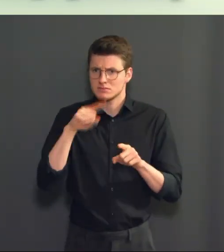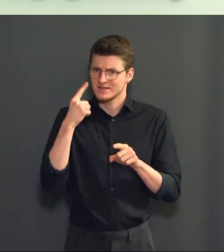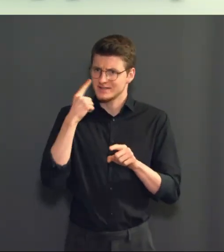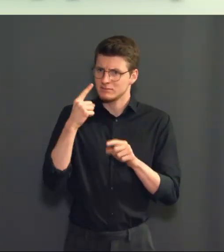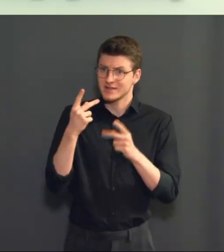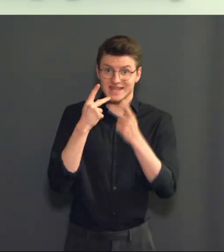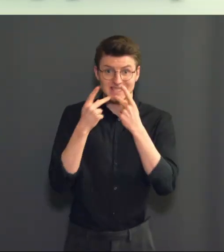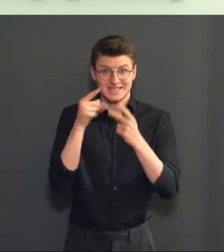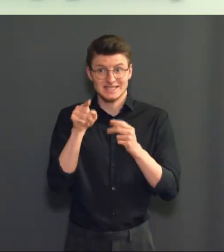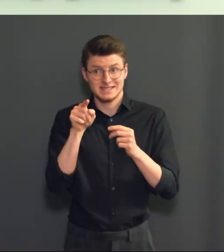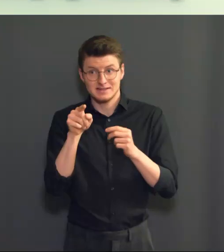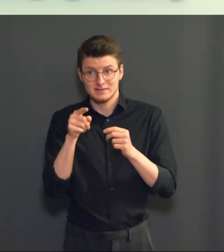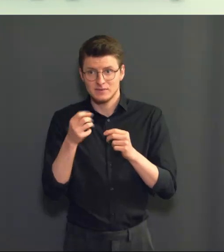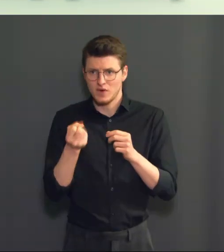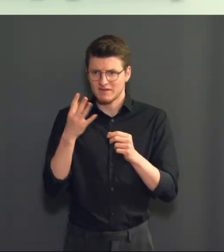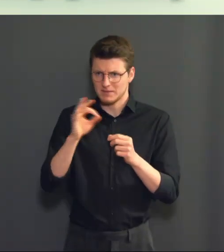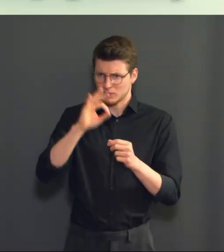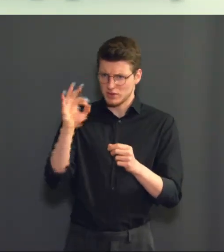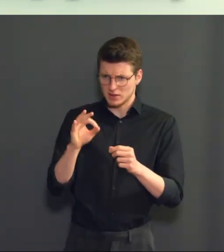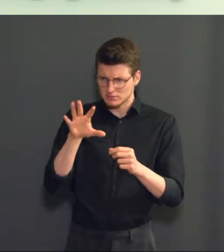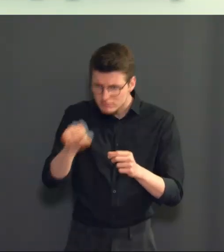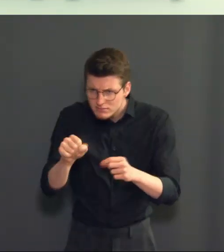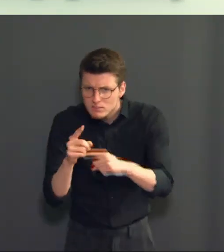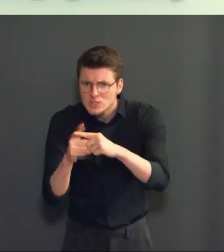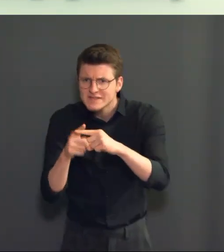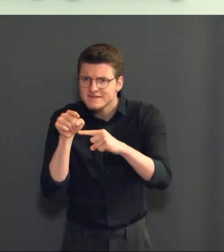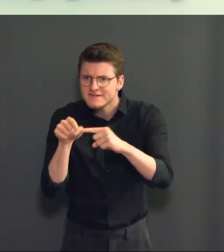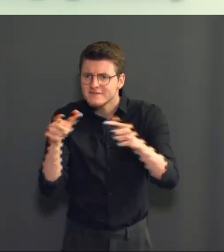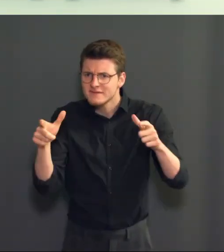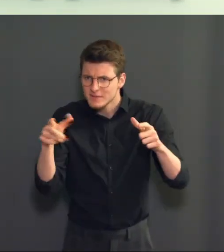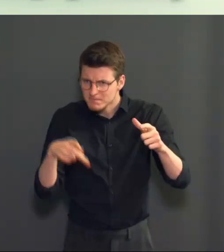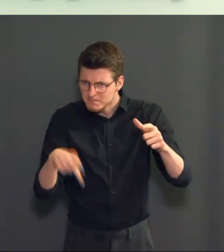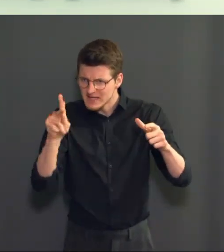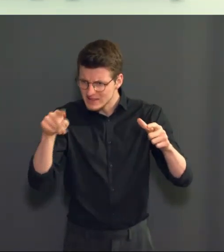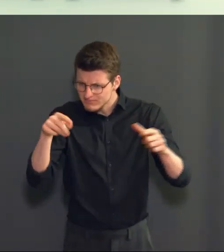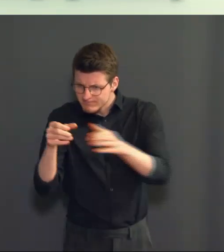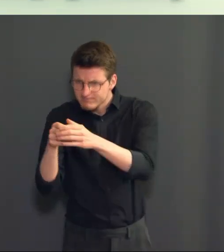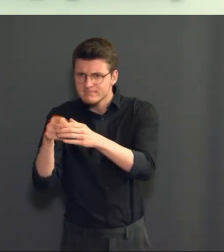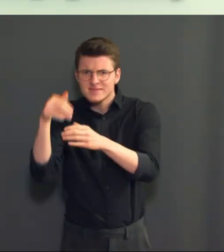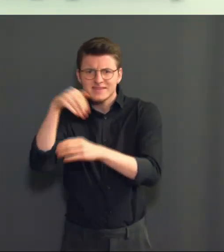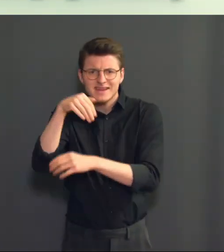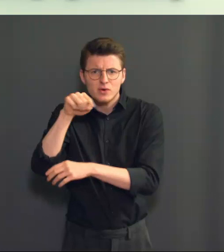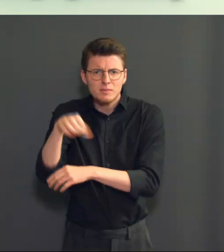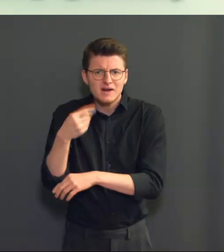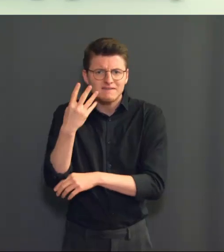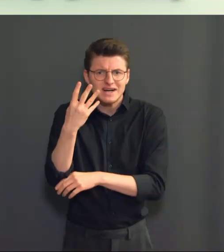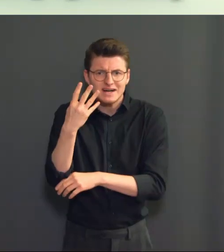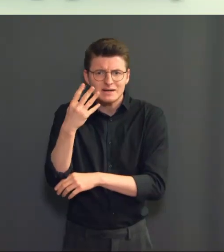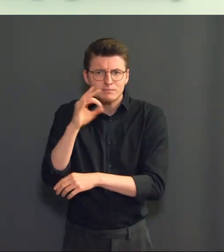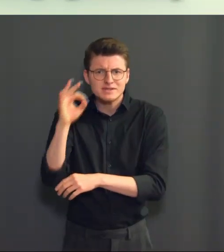testen fors is verder gestegen tot 9,4%. Begin maart lag dit nog